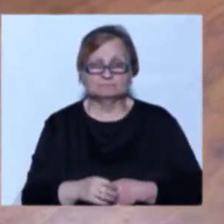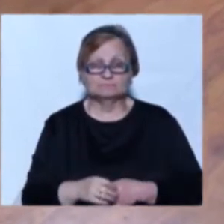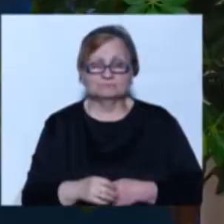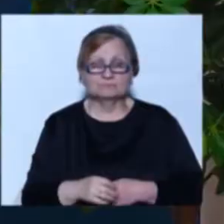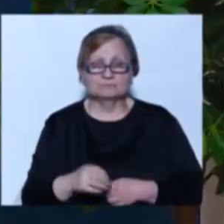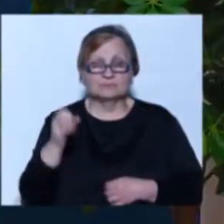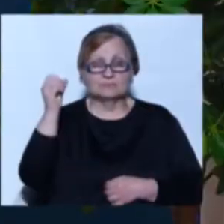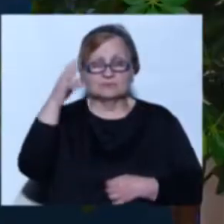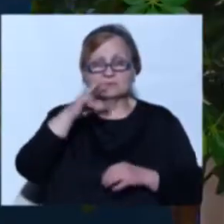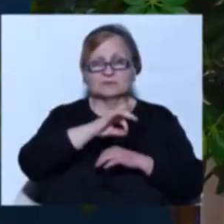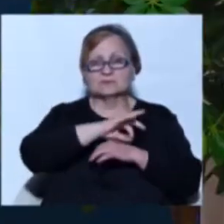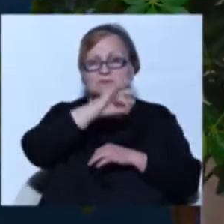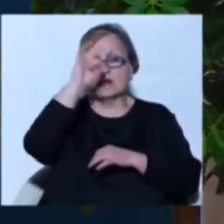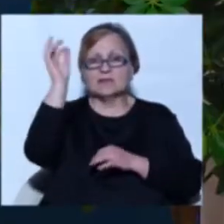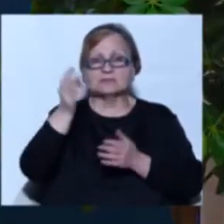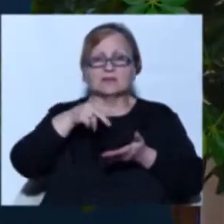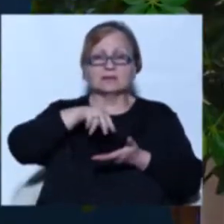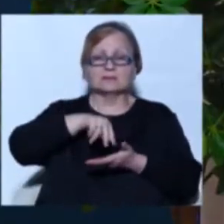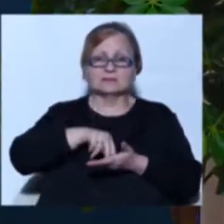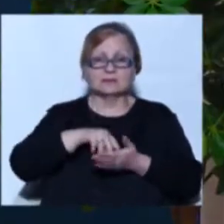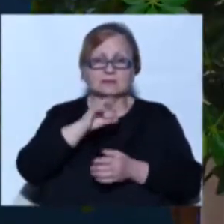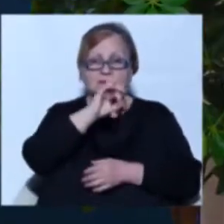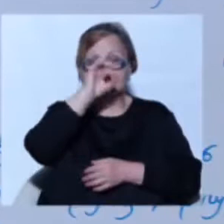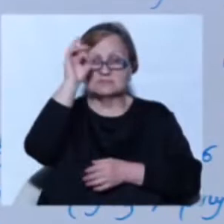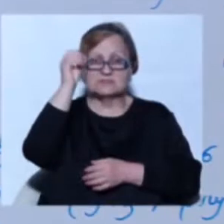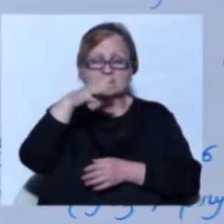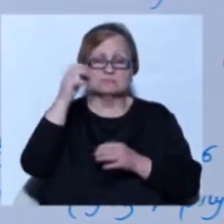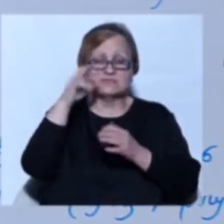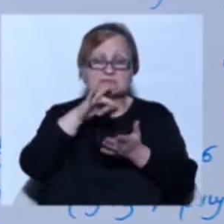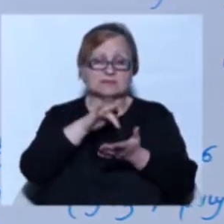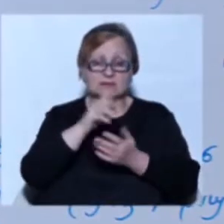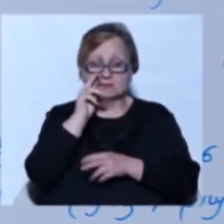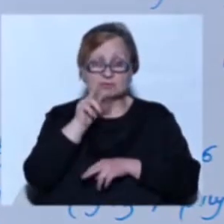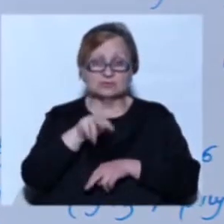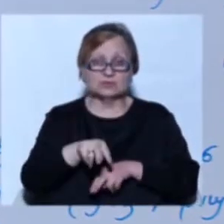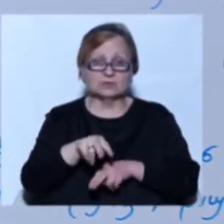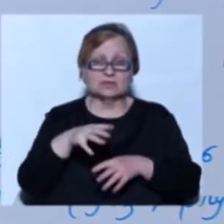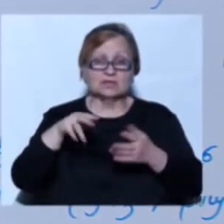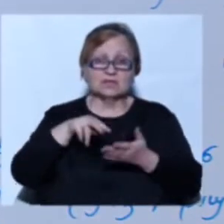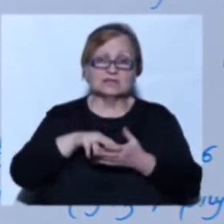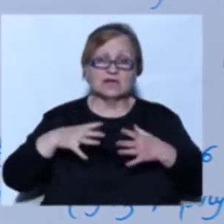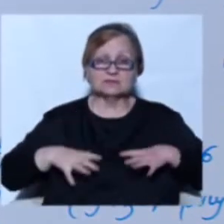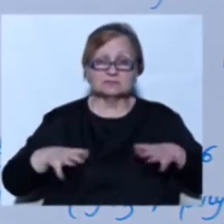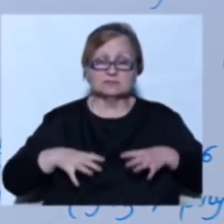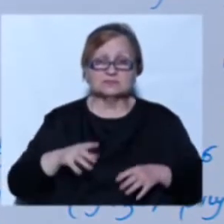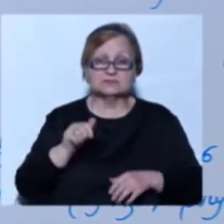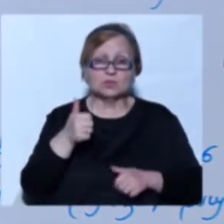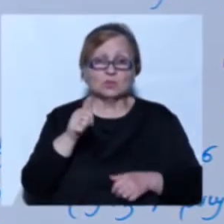მზე მაიწია ფეხის წვერებზე, მზე მზის ქალაქში ჩამოიხედა. იდგა თბილისი, როგორც